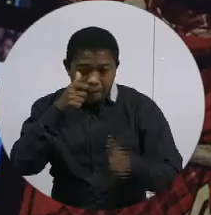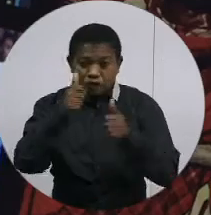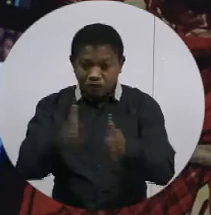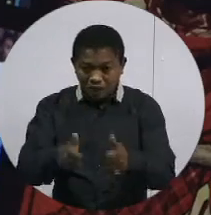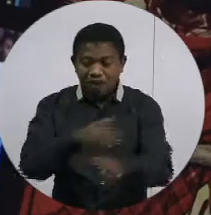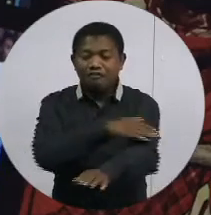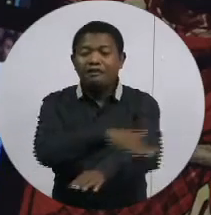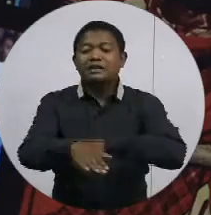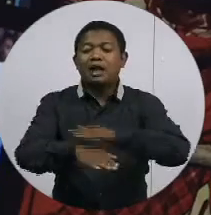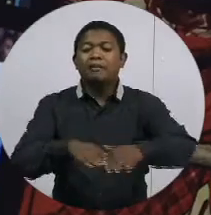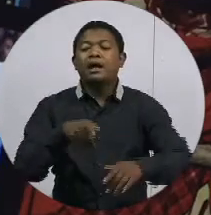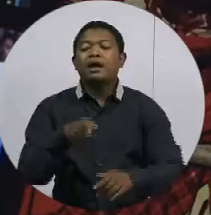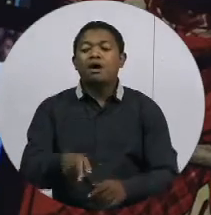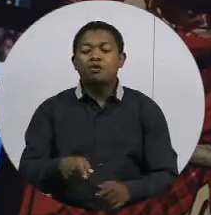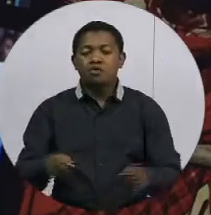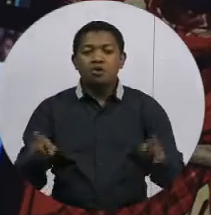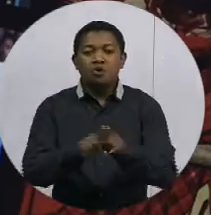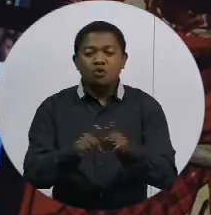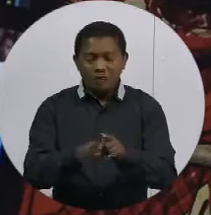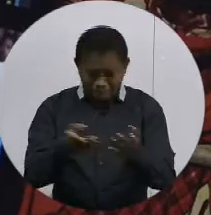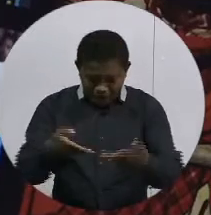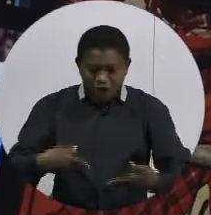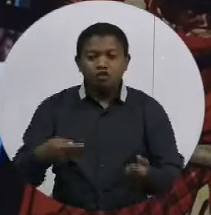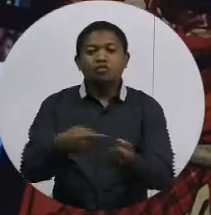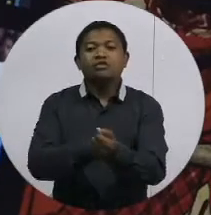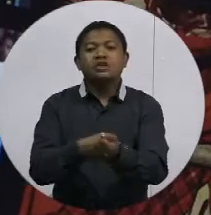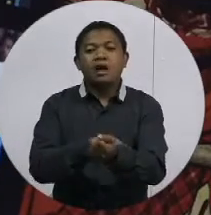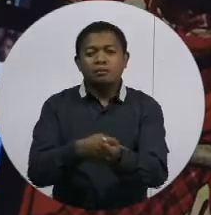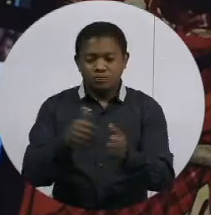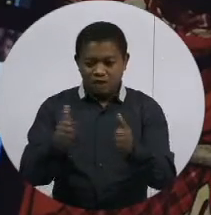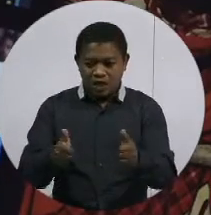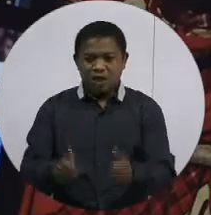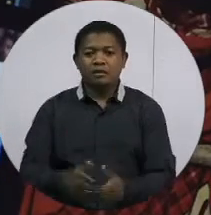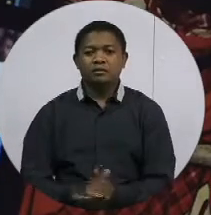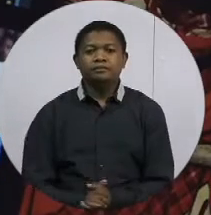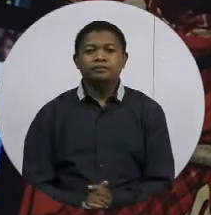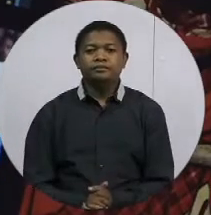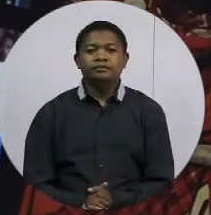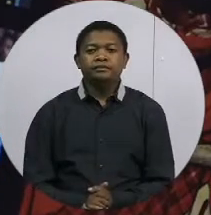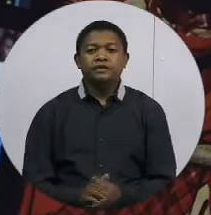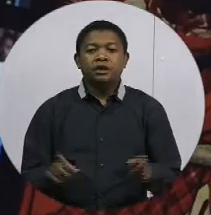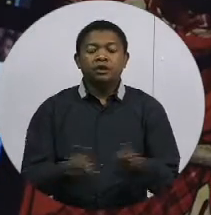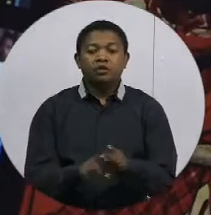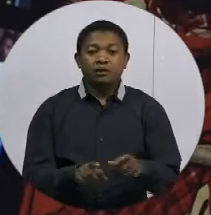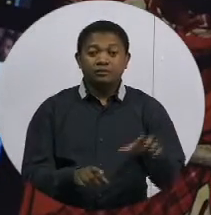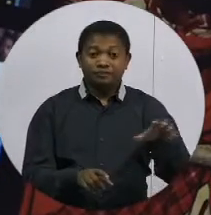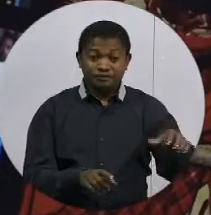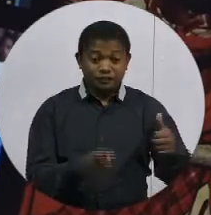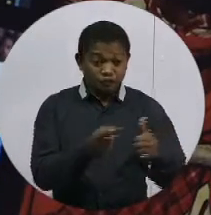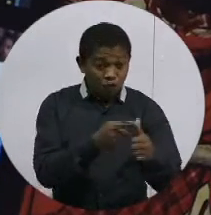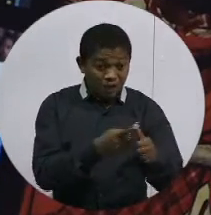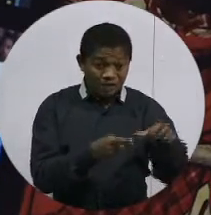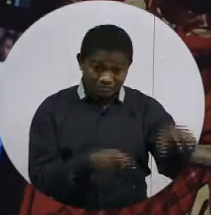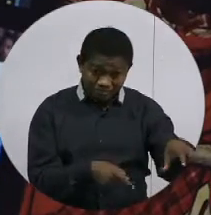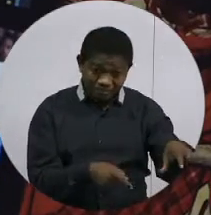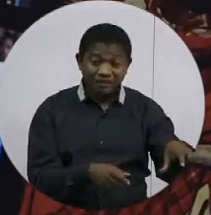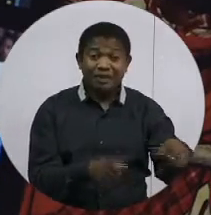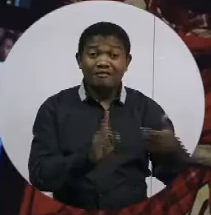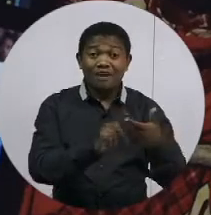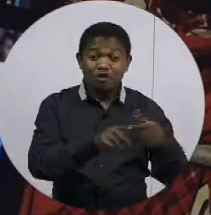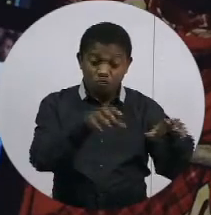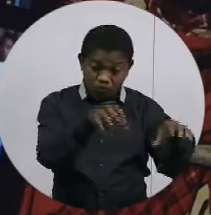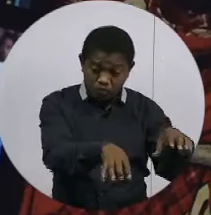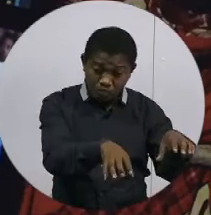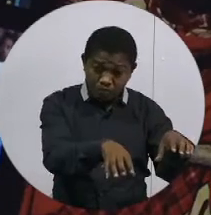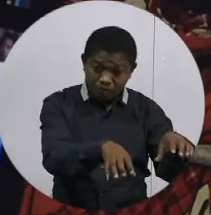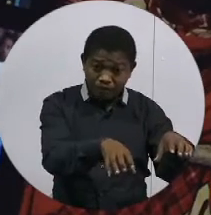fahasalaman'izy ireo ary omena fitsaboana sahaza azy ireo marary ireo sokajy ny marary farany a dia ireo zay tratra n'ilay